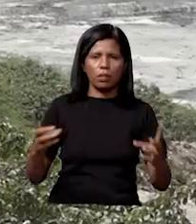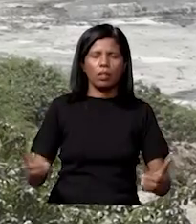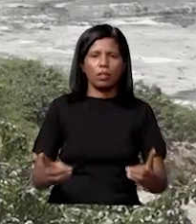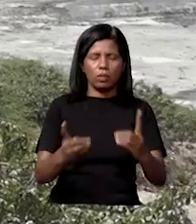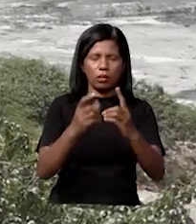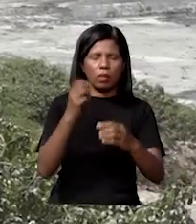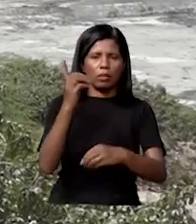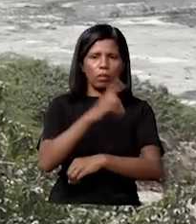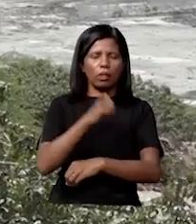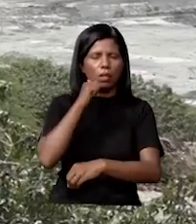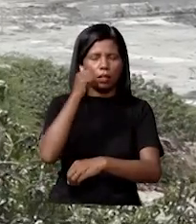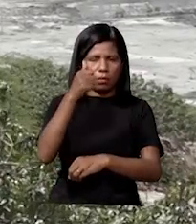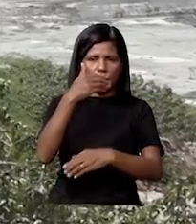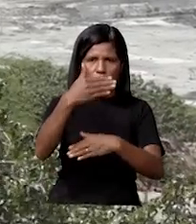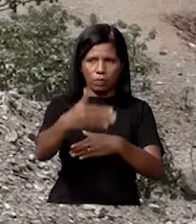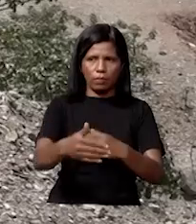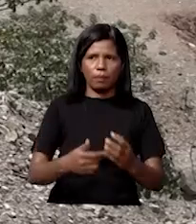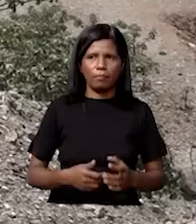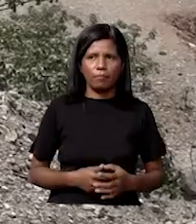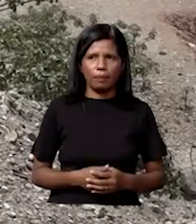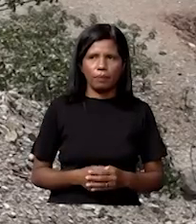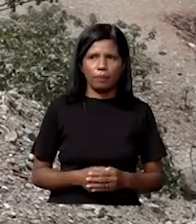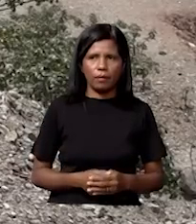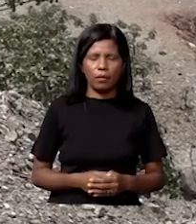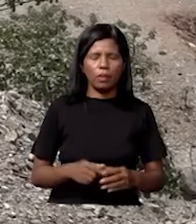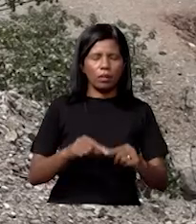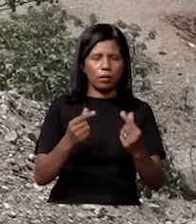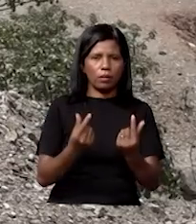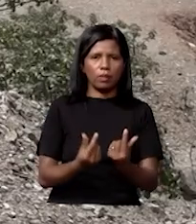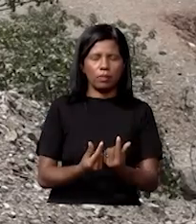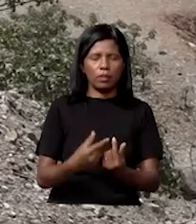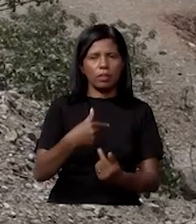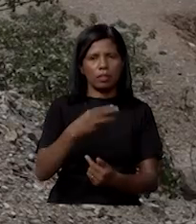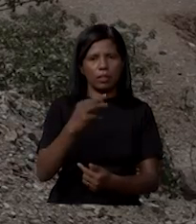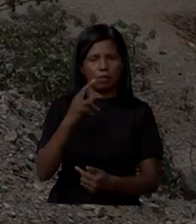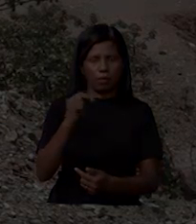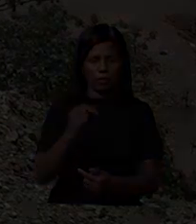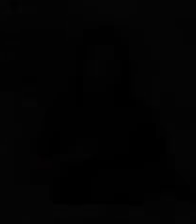abang nebe semai. Ekipa kubertura Jemen.